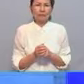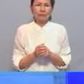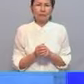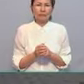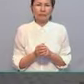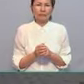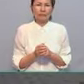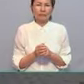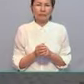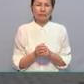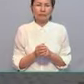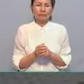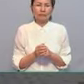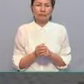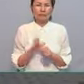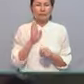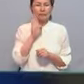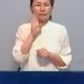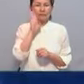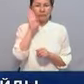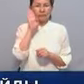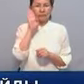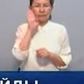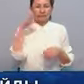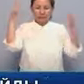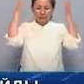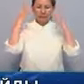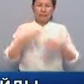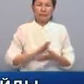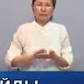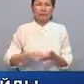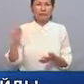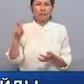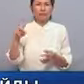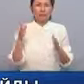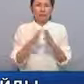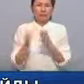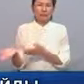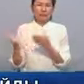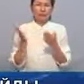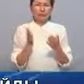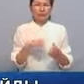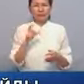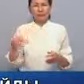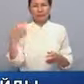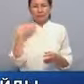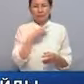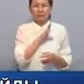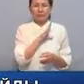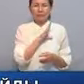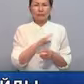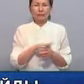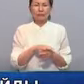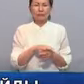тарқатады. Таң сәріден ғұсыл алып, Алланың үйіне келген ағайынның қарасы қалың болды. Мешітке сыймаған